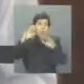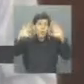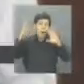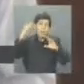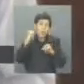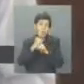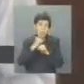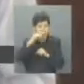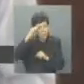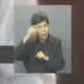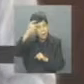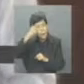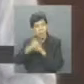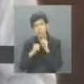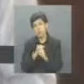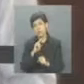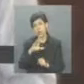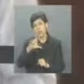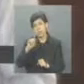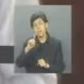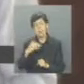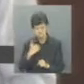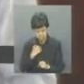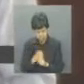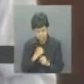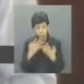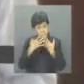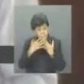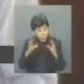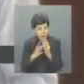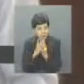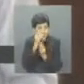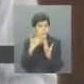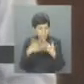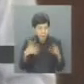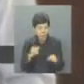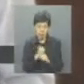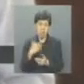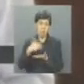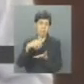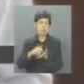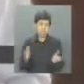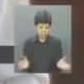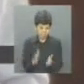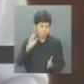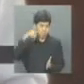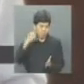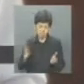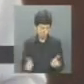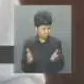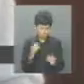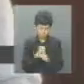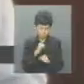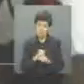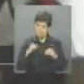พม่าปี2531ที่ได้รับการปล่อยตัว2สัปดาห์ก่อนออกแถลงการสนับสนุนนางองซานซูจีที่ตัด